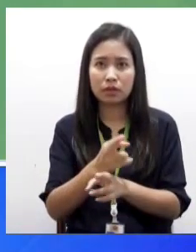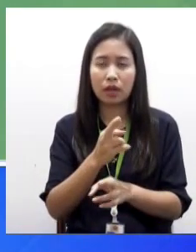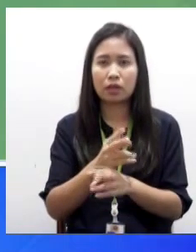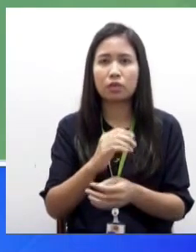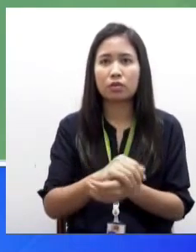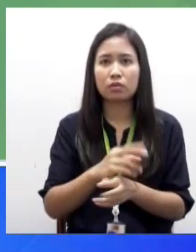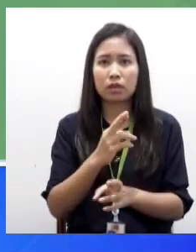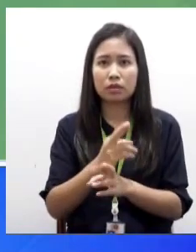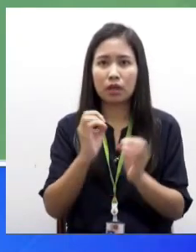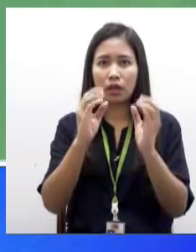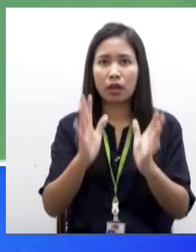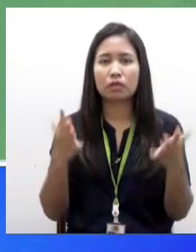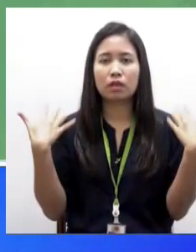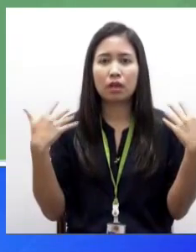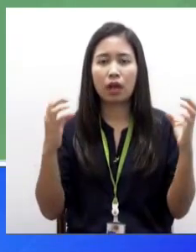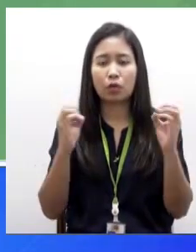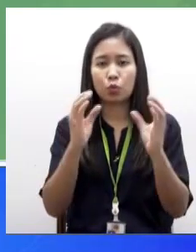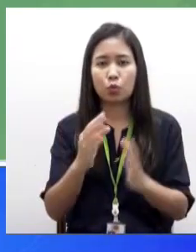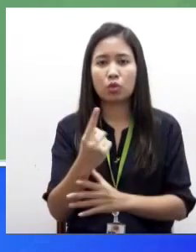รายครับวันนี้กำลังรักษาอยู่เด็กนะครับข้าราชการครูครับ2